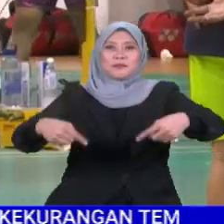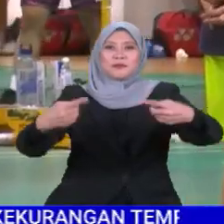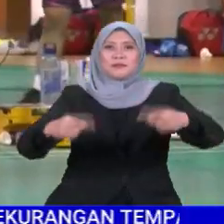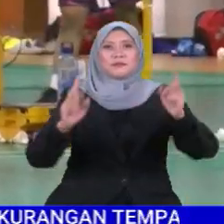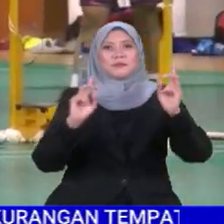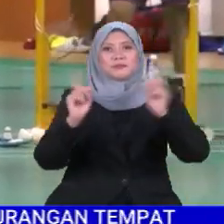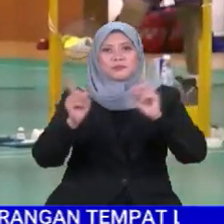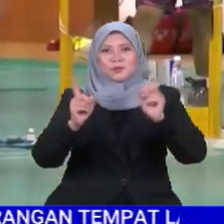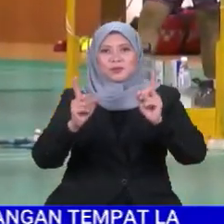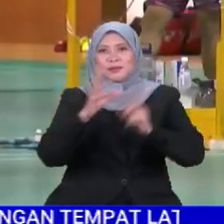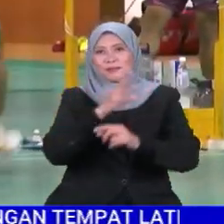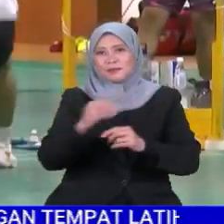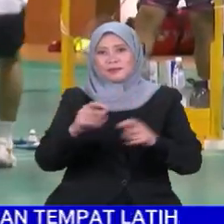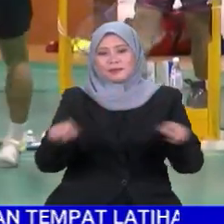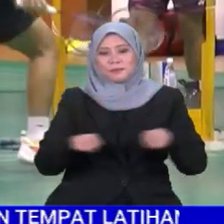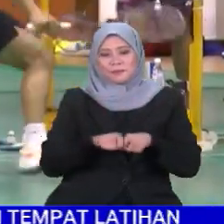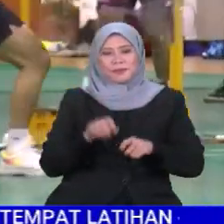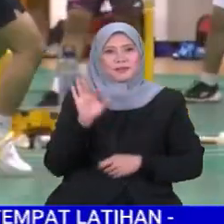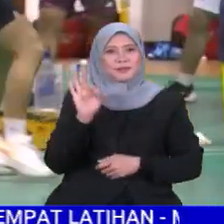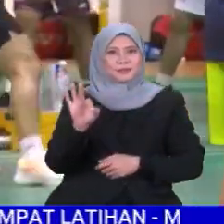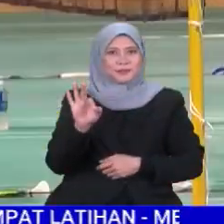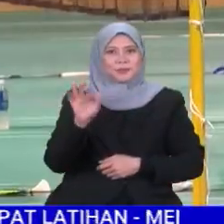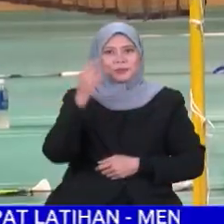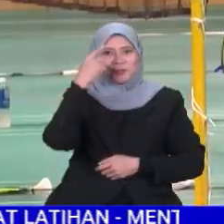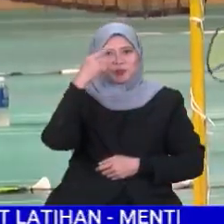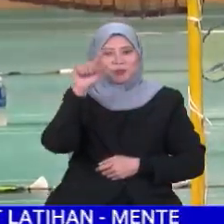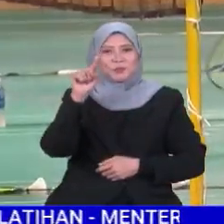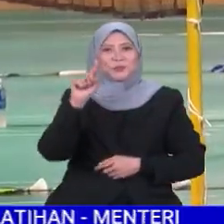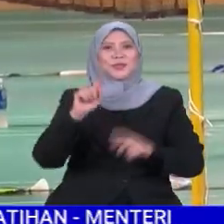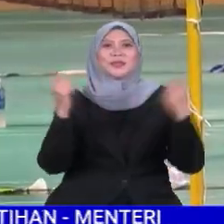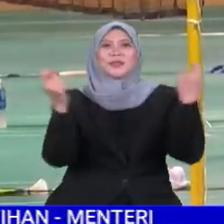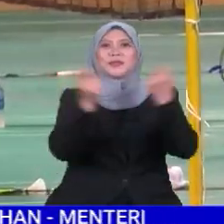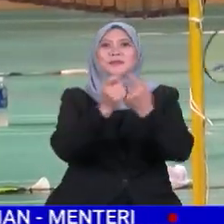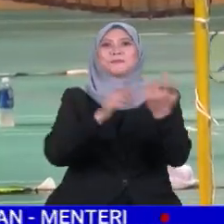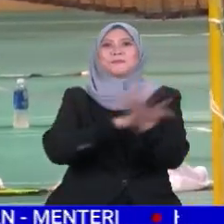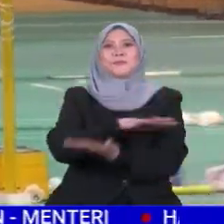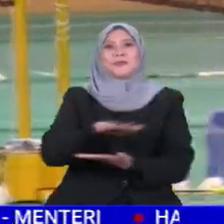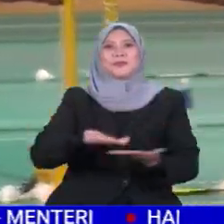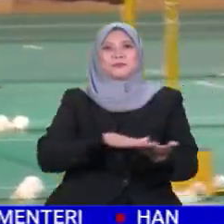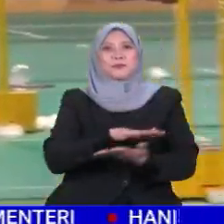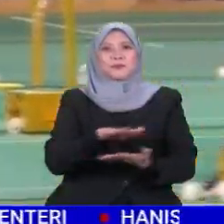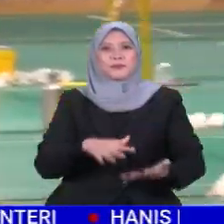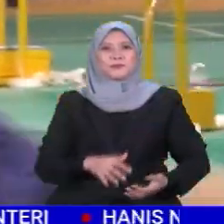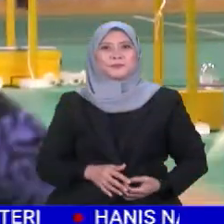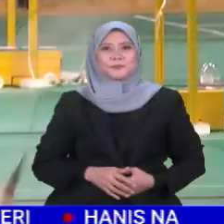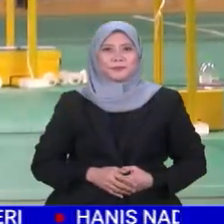dan pasukan negara, hanya menduduki tempat ke-9 bagi acara berpasukan campuran.